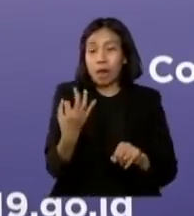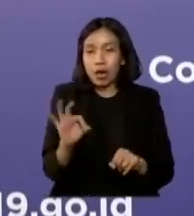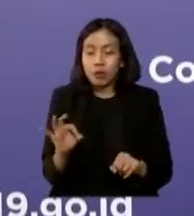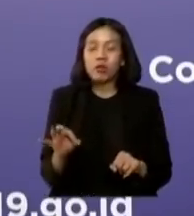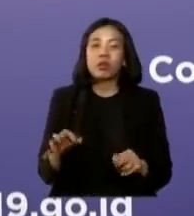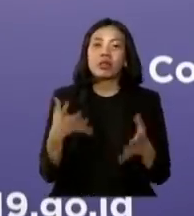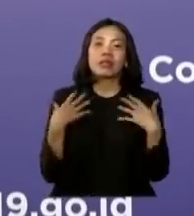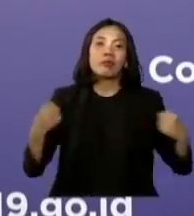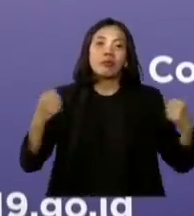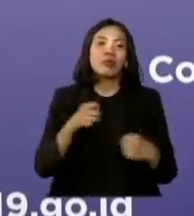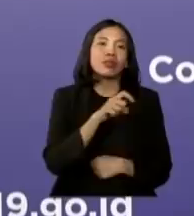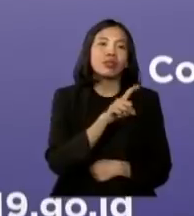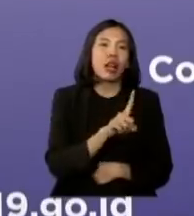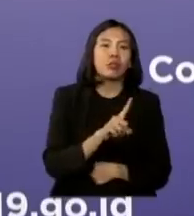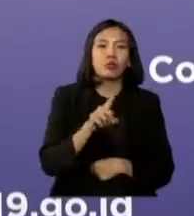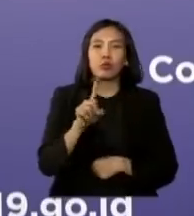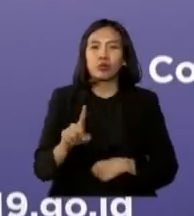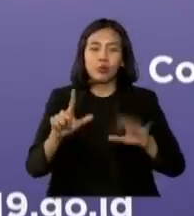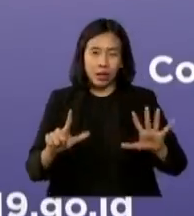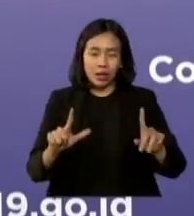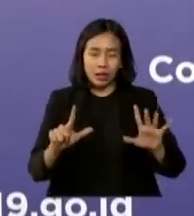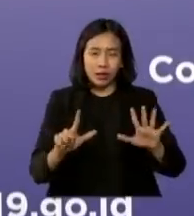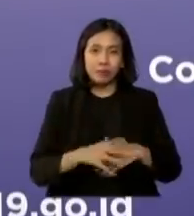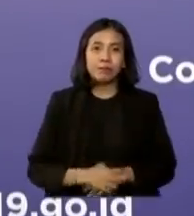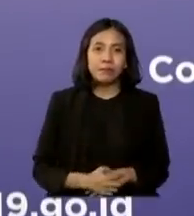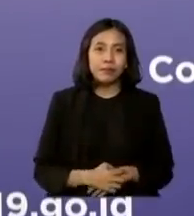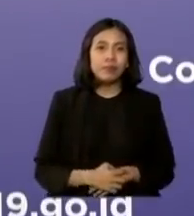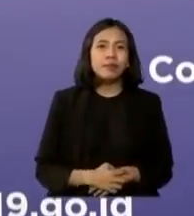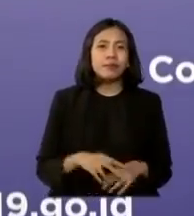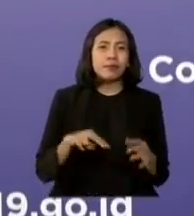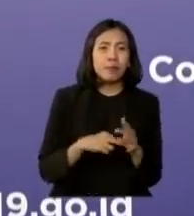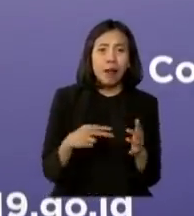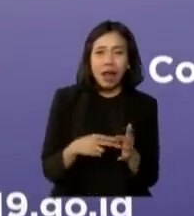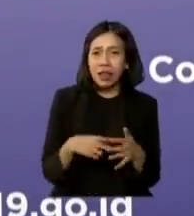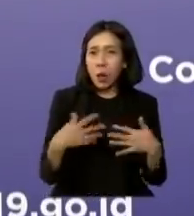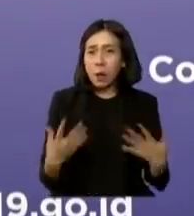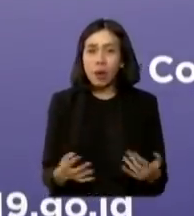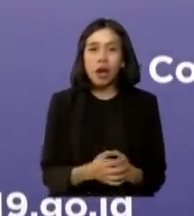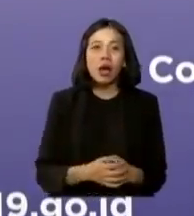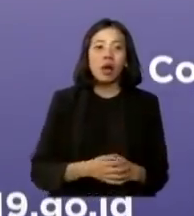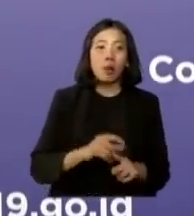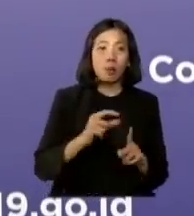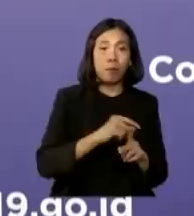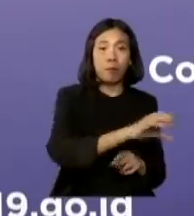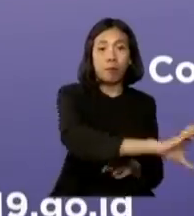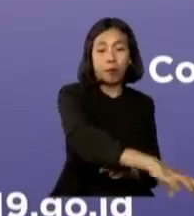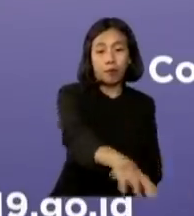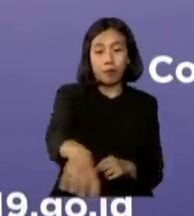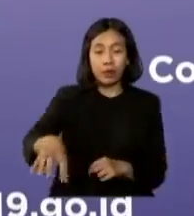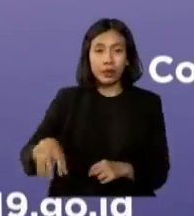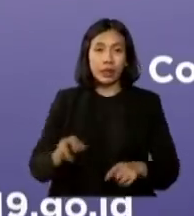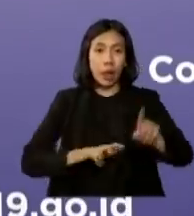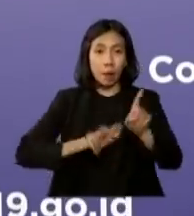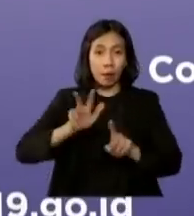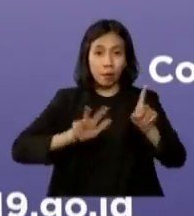sembuh Hai kalau kita lihat secara keseluruhan maka kita bisa mendapatkan update 18 provinsi yang